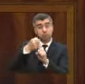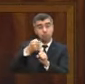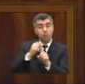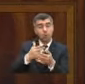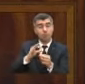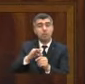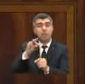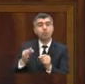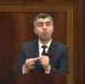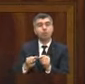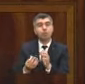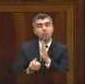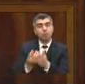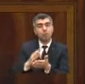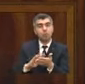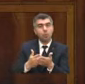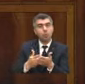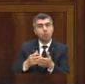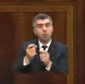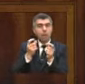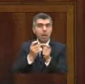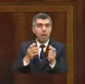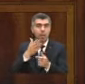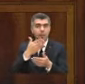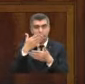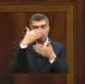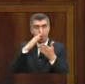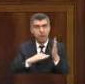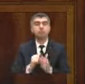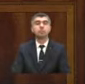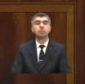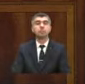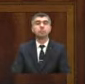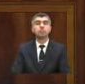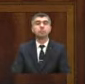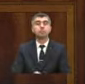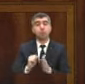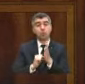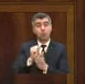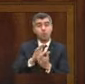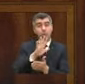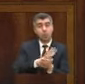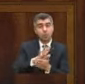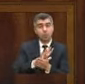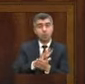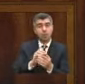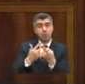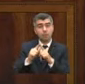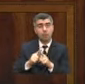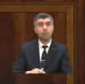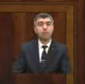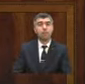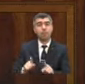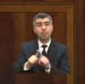ديالها الأولية مشجعة وإيجابية، ورش إصلاح المؤسسات العمومية، ورش تعويض